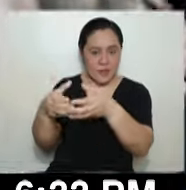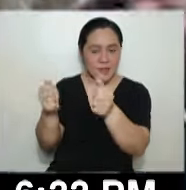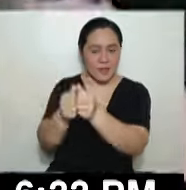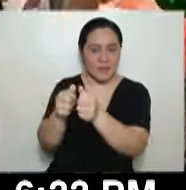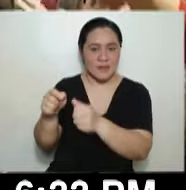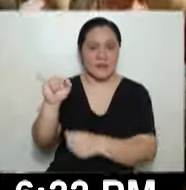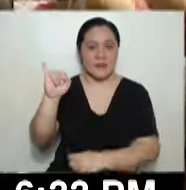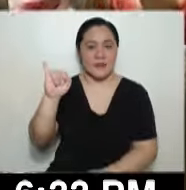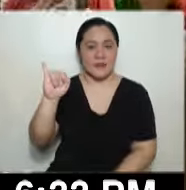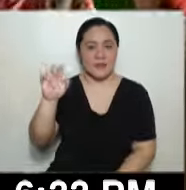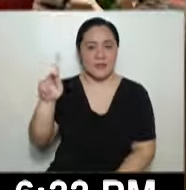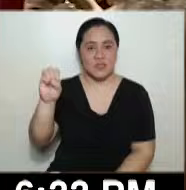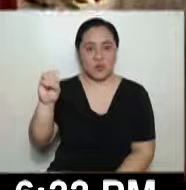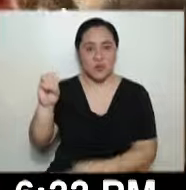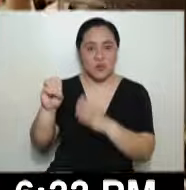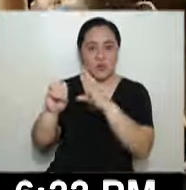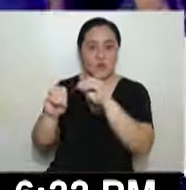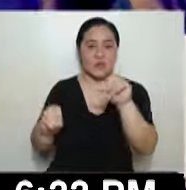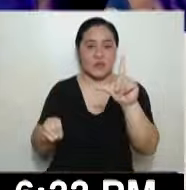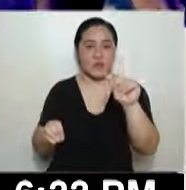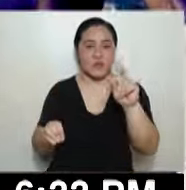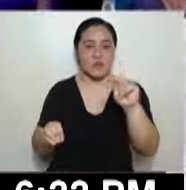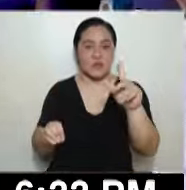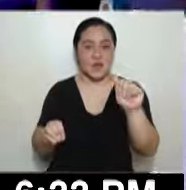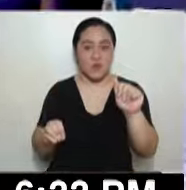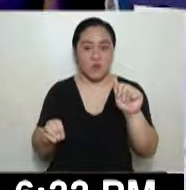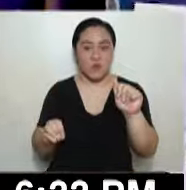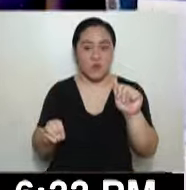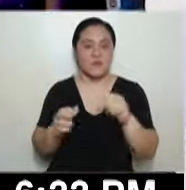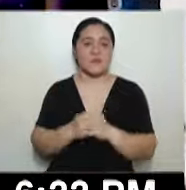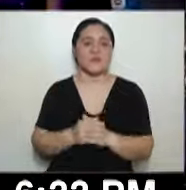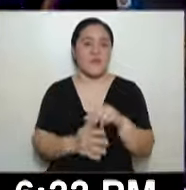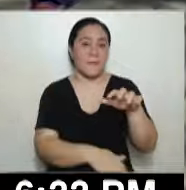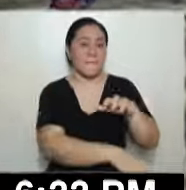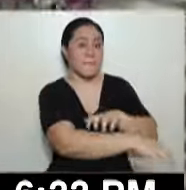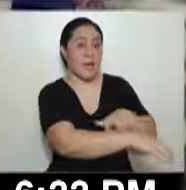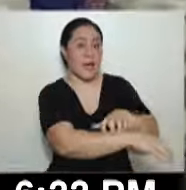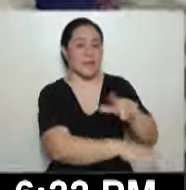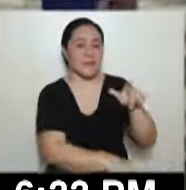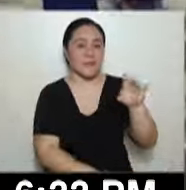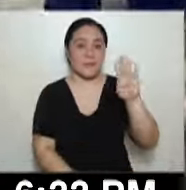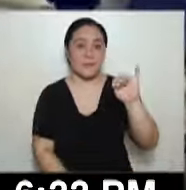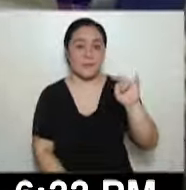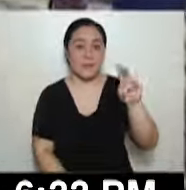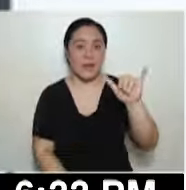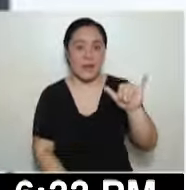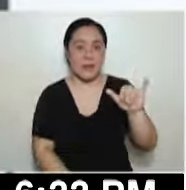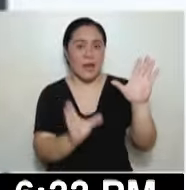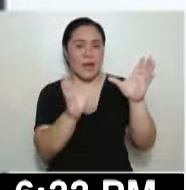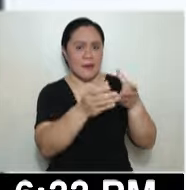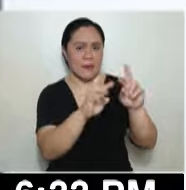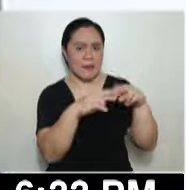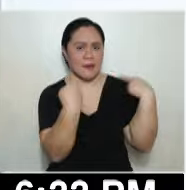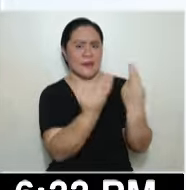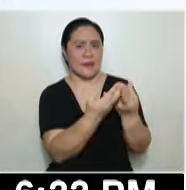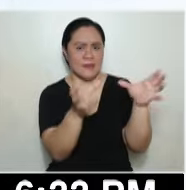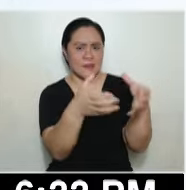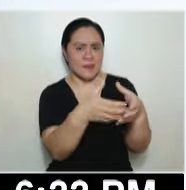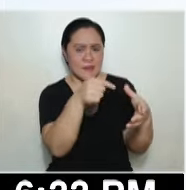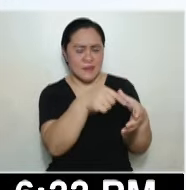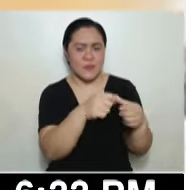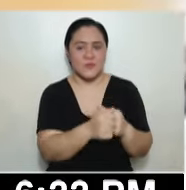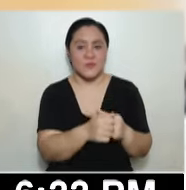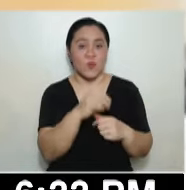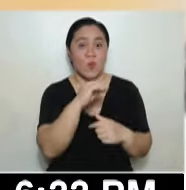Mayor Lacuna tsaka ni Mayor Isko Moreno. Katulad naman sa Makati, mga magkakamag-anak din, no? Yung asawa ni